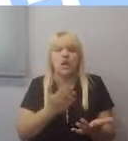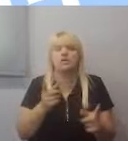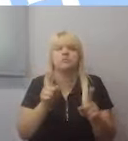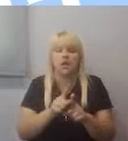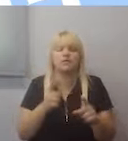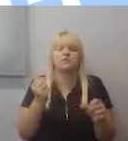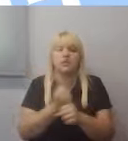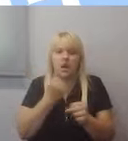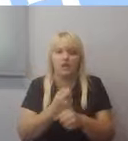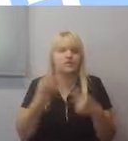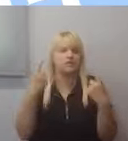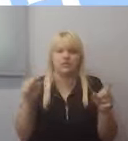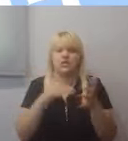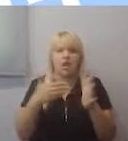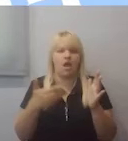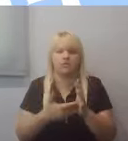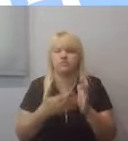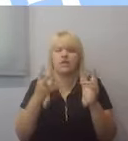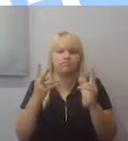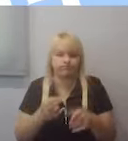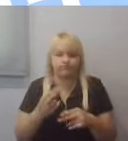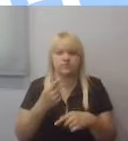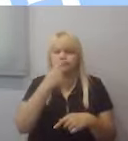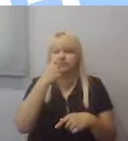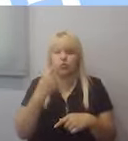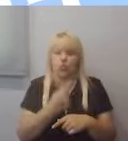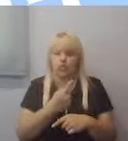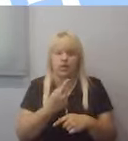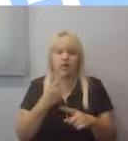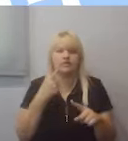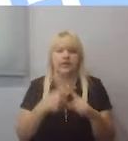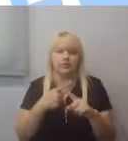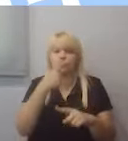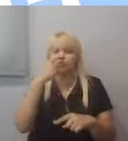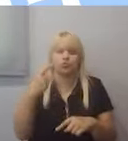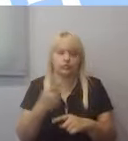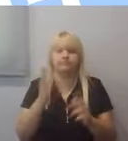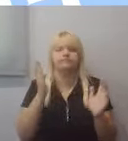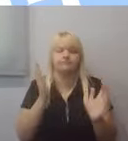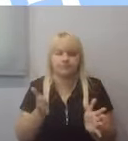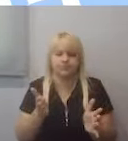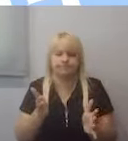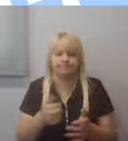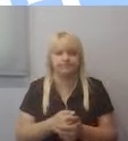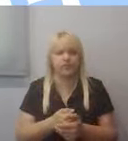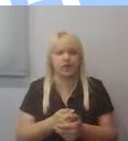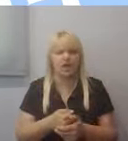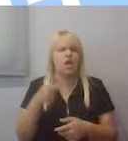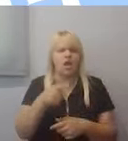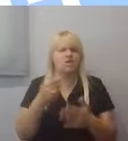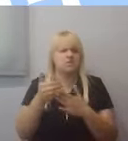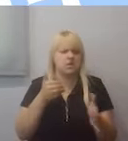citos apstākļos un šodien tieši skatīju cauri mūsu stratēģiju kuru mēs rakstījām pirms trijiem